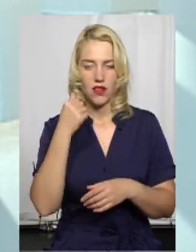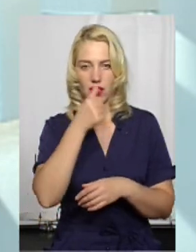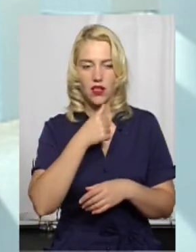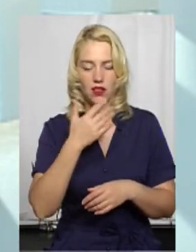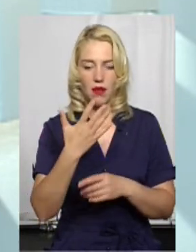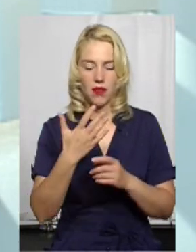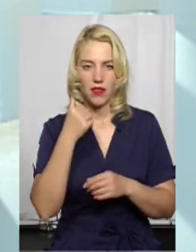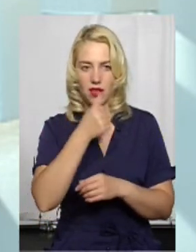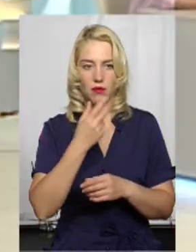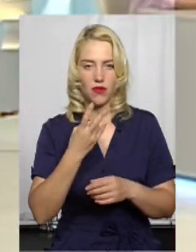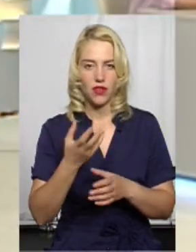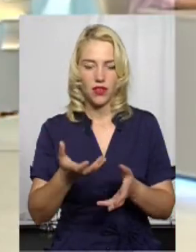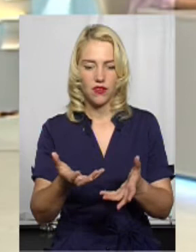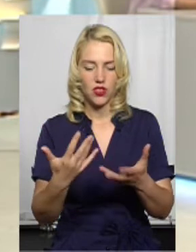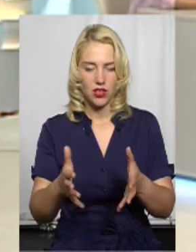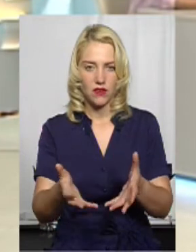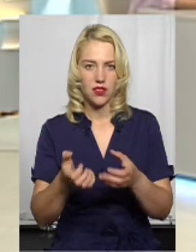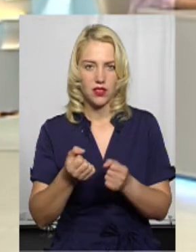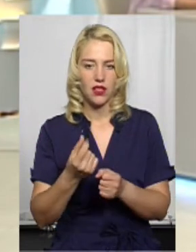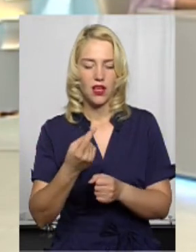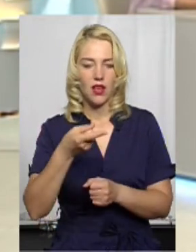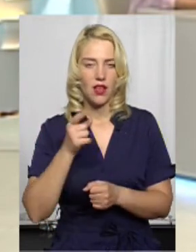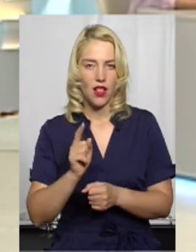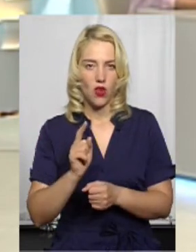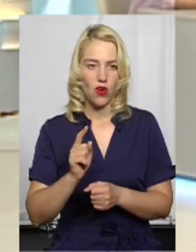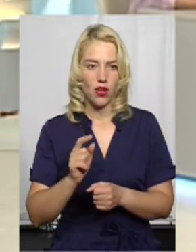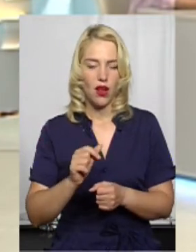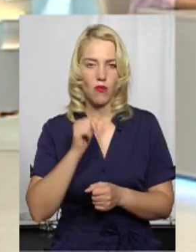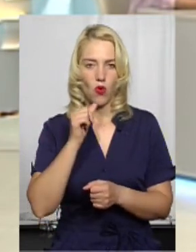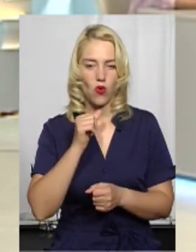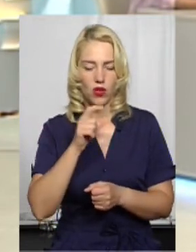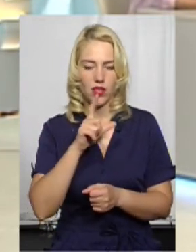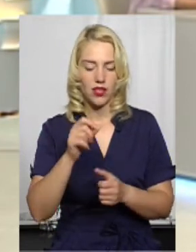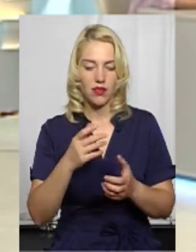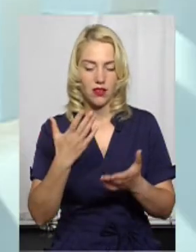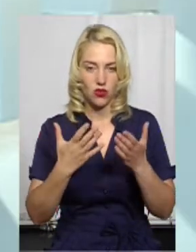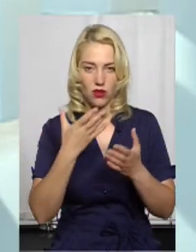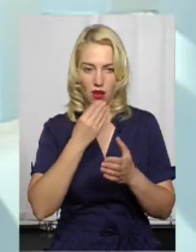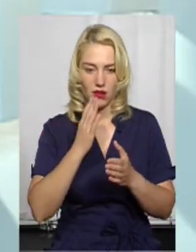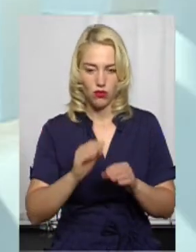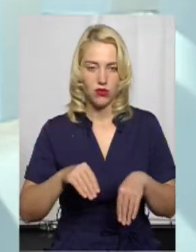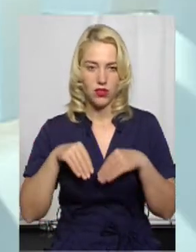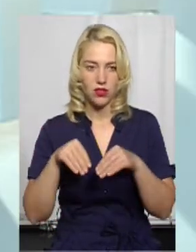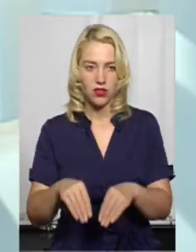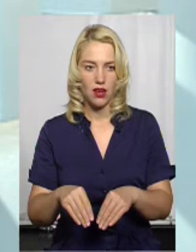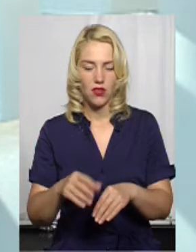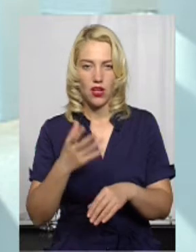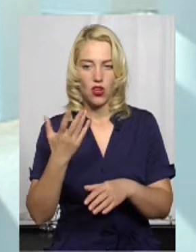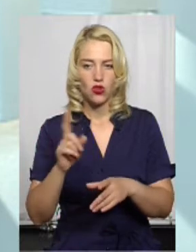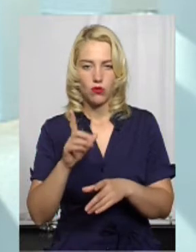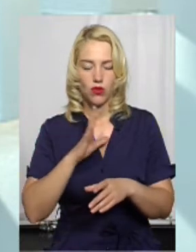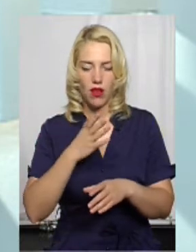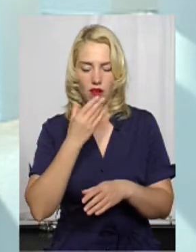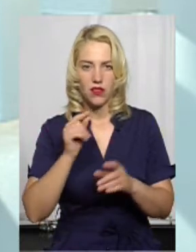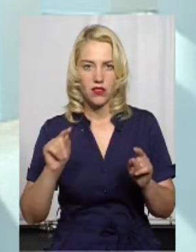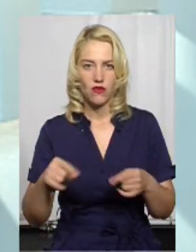на 4-5 кілограм горіха з саджанця. Тобто, збудувавши гарний саджанець, гарну кореневу систему